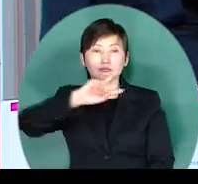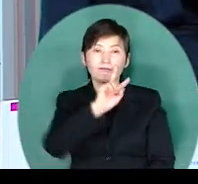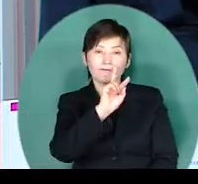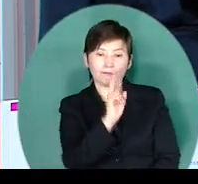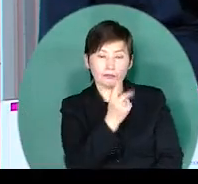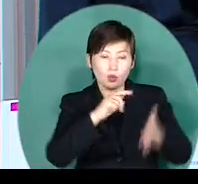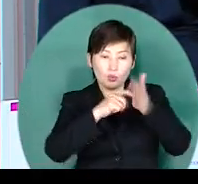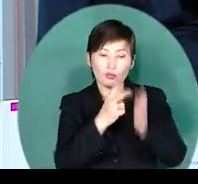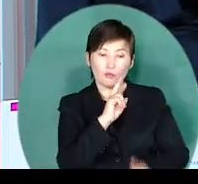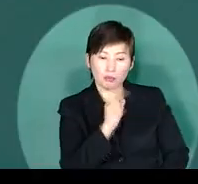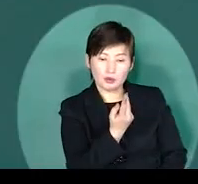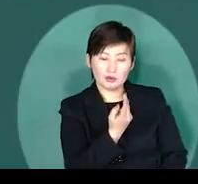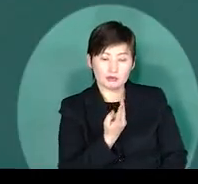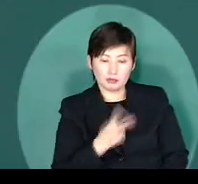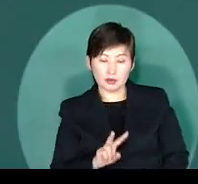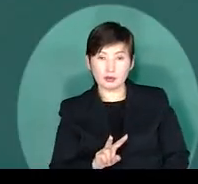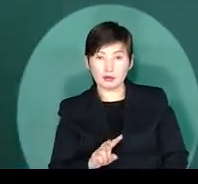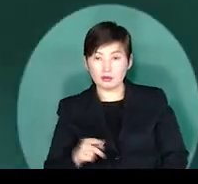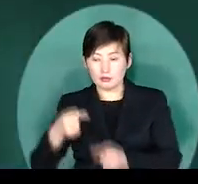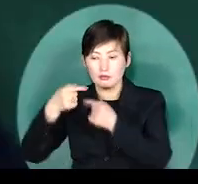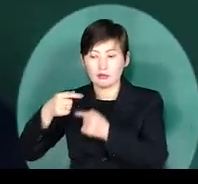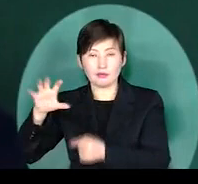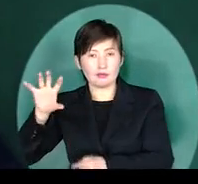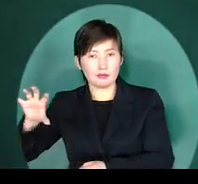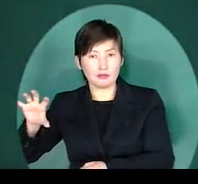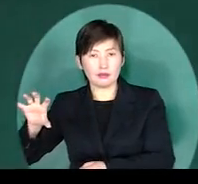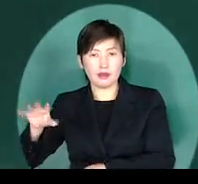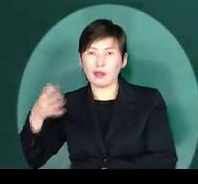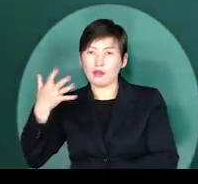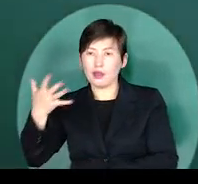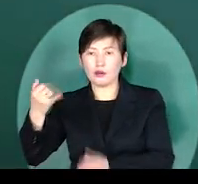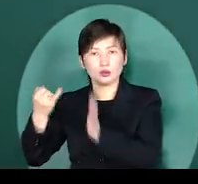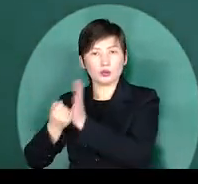Үржигдэхүүний байр солигдсон байна шүү дээ. За, үржигдэхүүний байр солигдохоор бас нэгэн